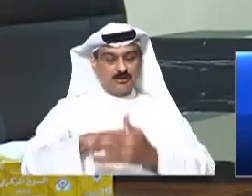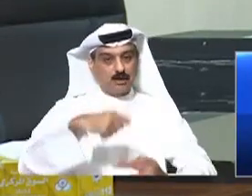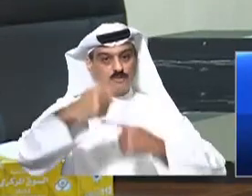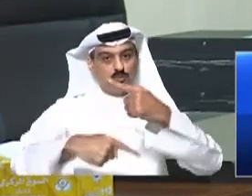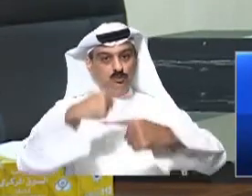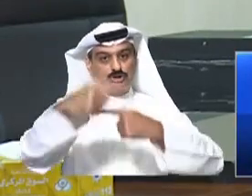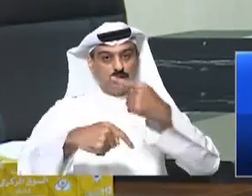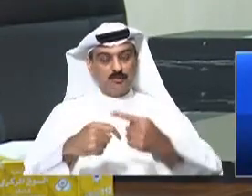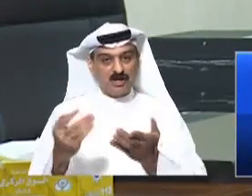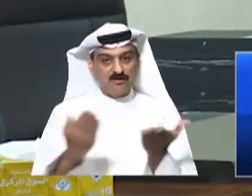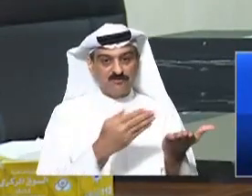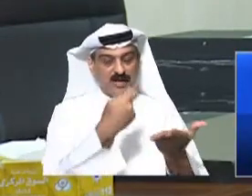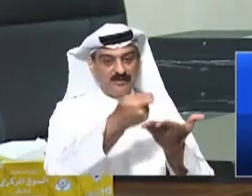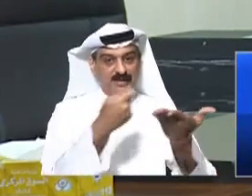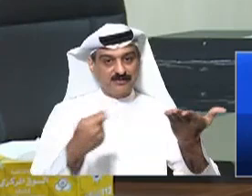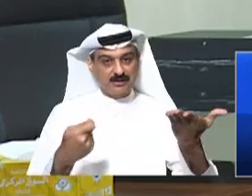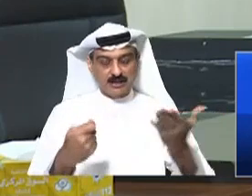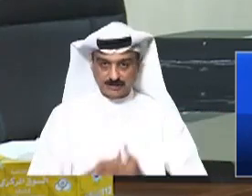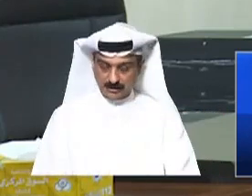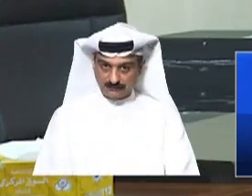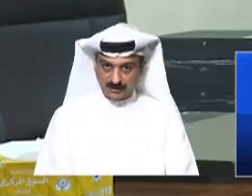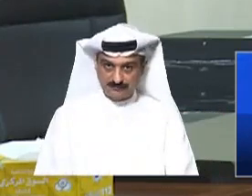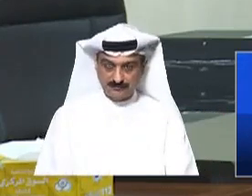في استلام طلبات المرشحين